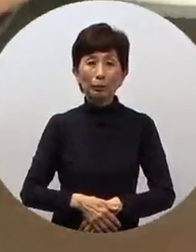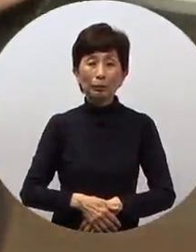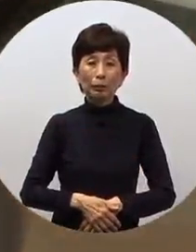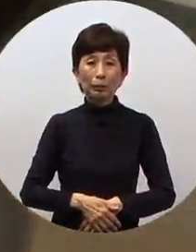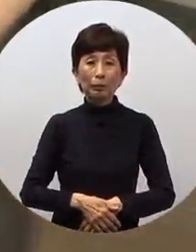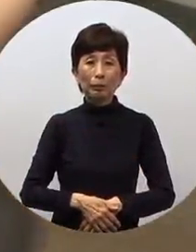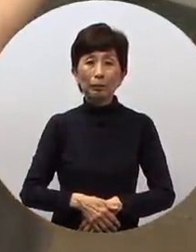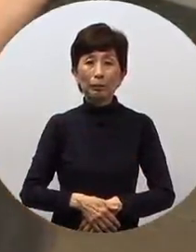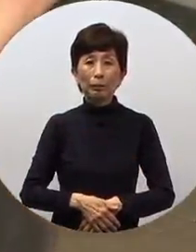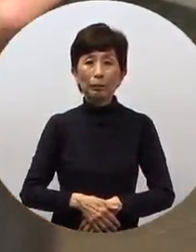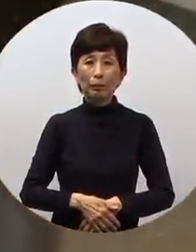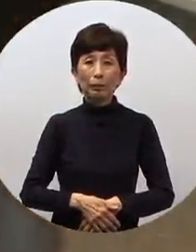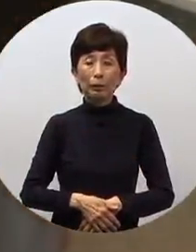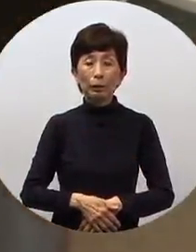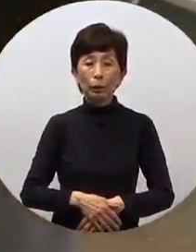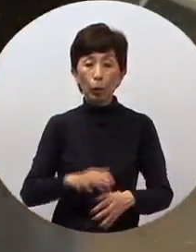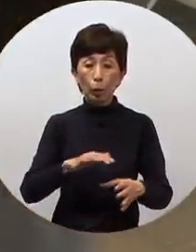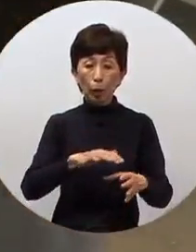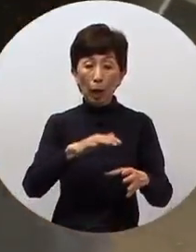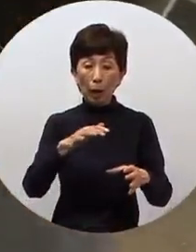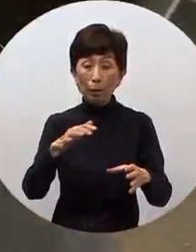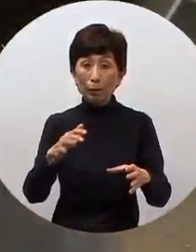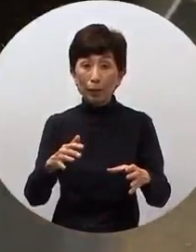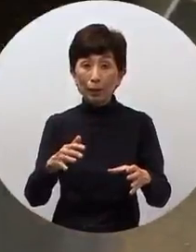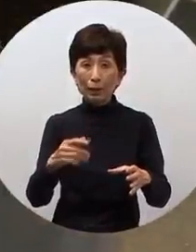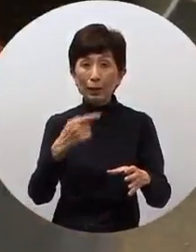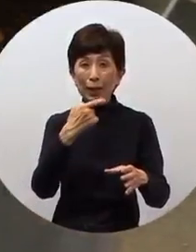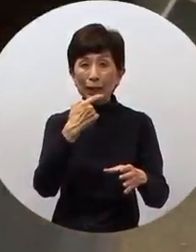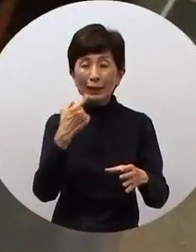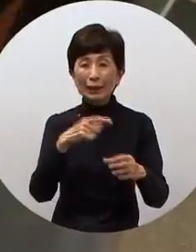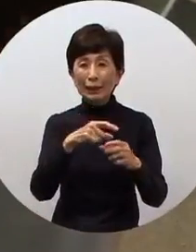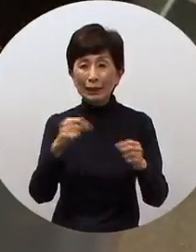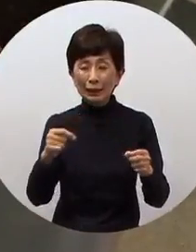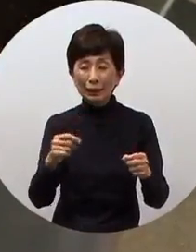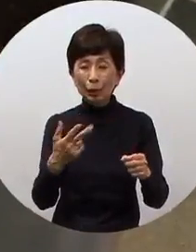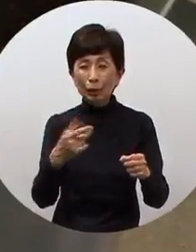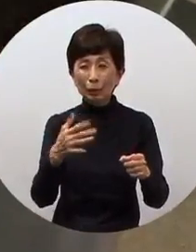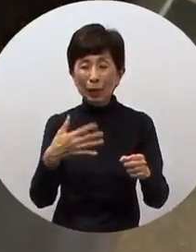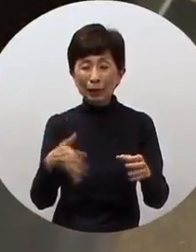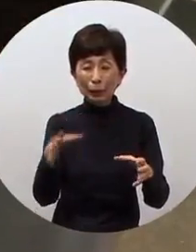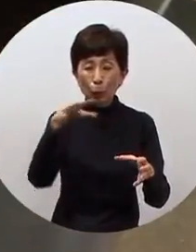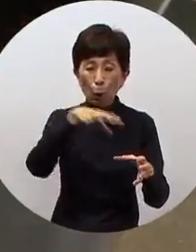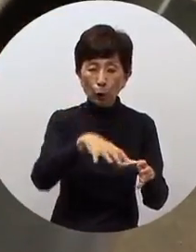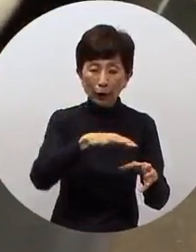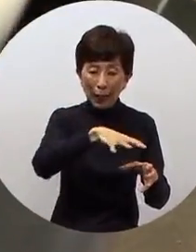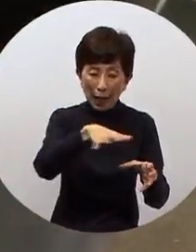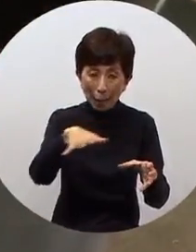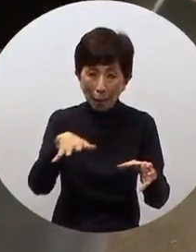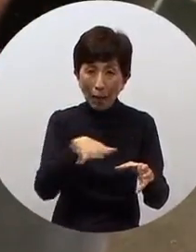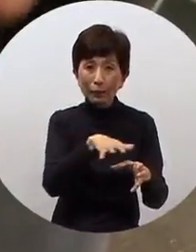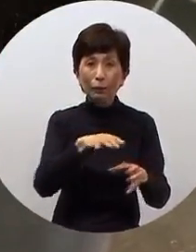はい、 はい、そしたら上にかぶせるように人参としめじを入れていきます。